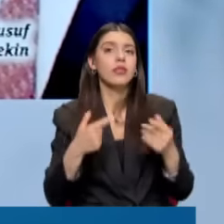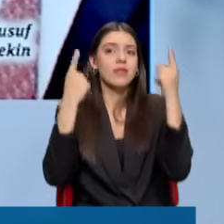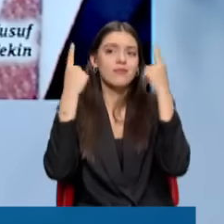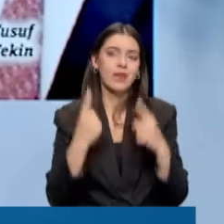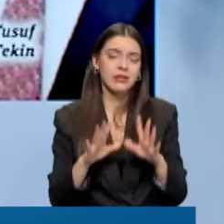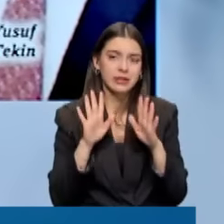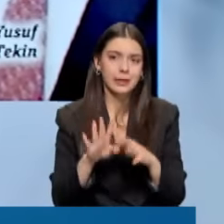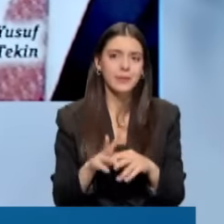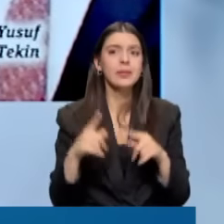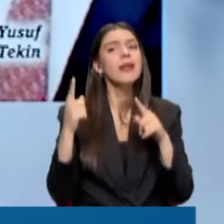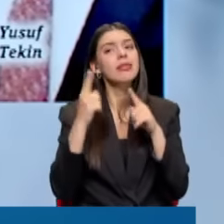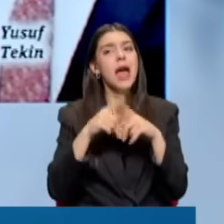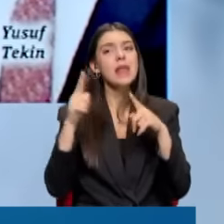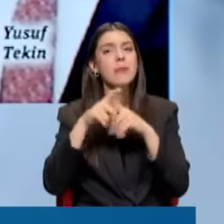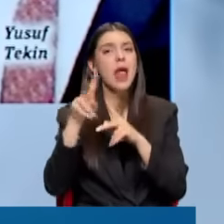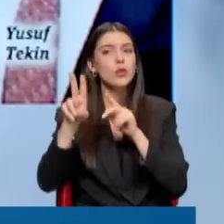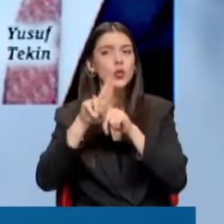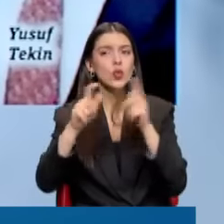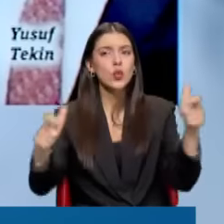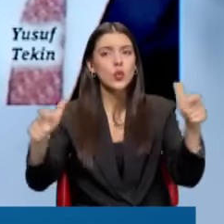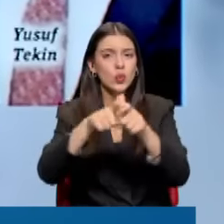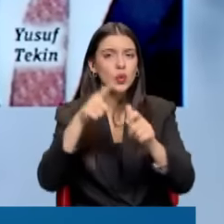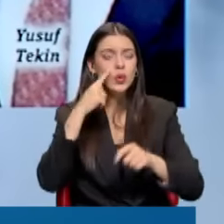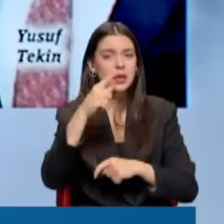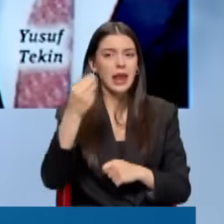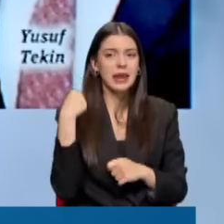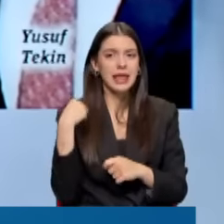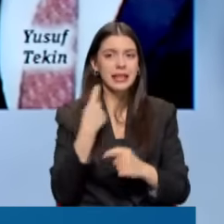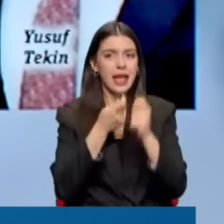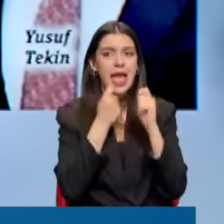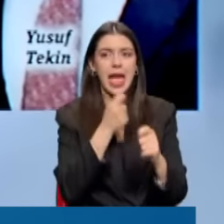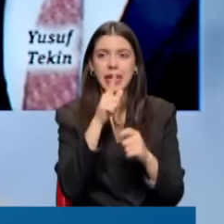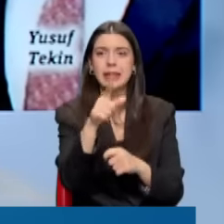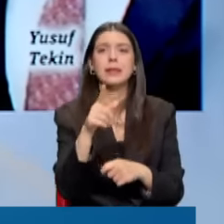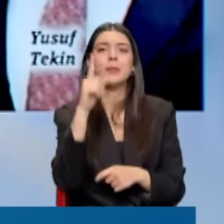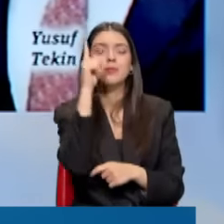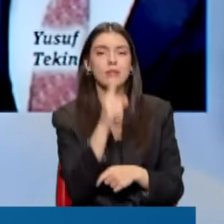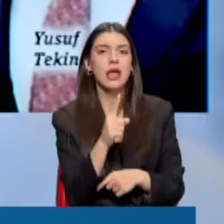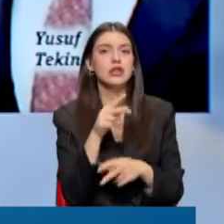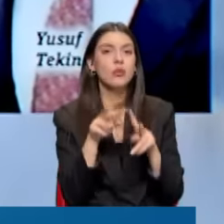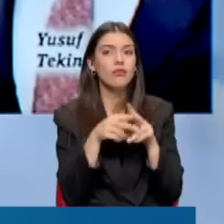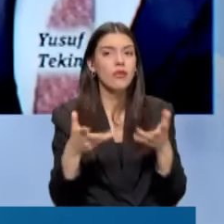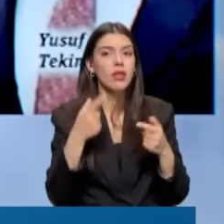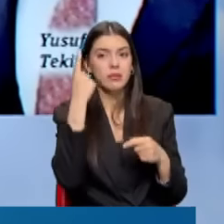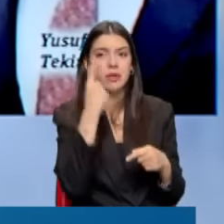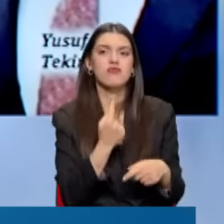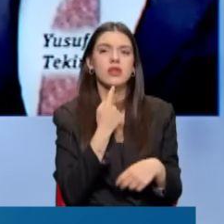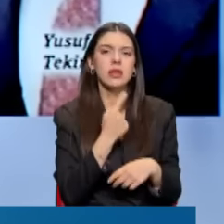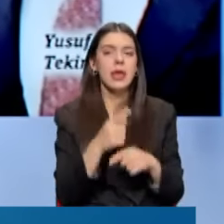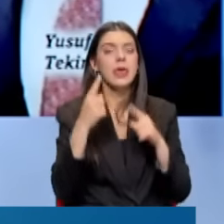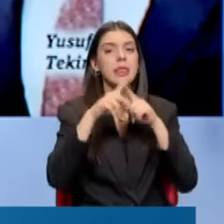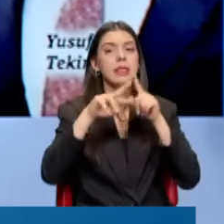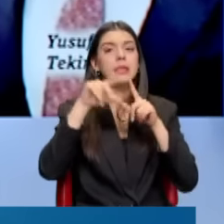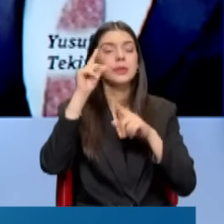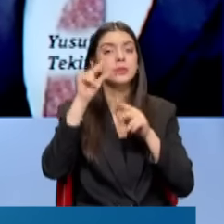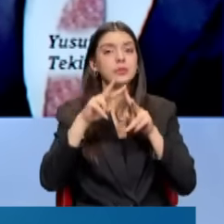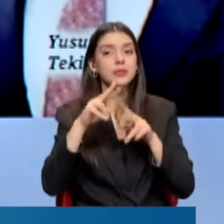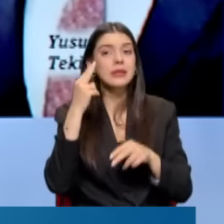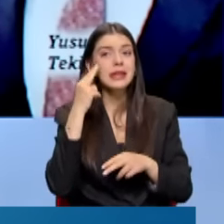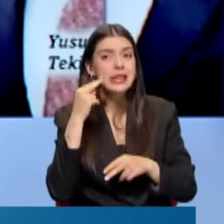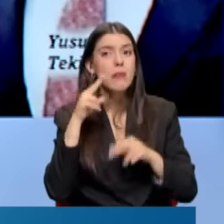Talim Terbiye Kurulu hazırlanan yeni müfredatın Önümüzdeki eğitim yılında uygulanacağını duyurdu Talim ve Terbiye Kurulu başkanı